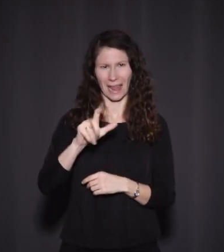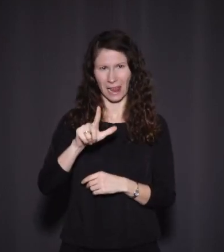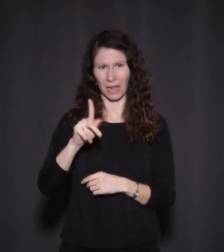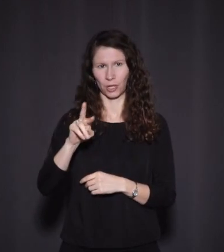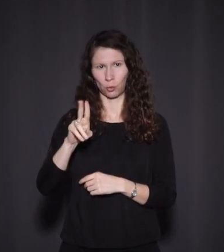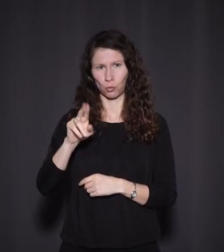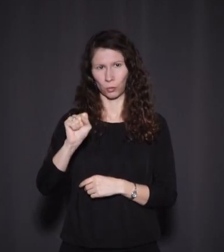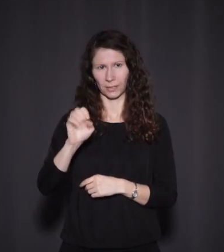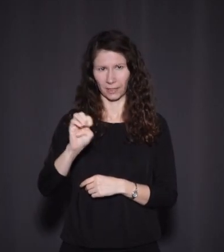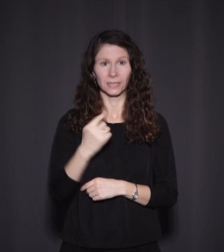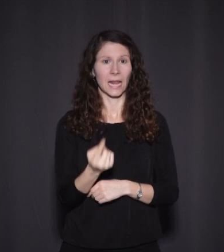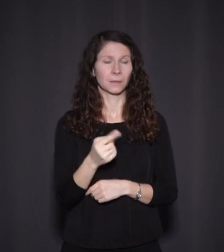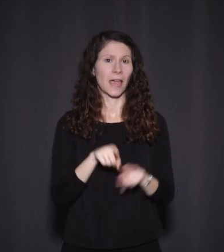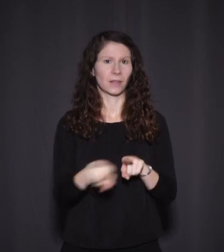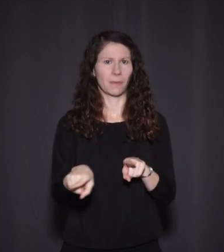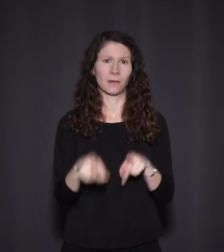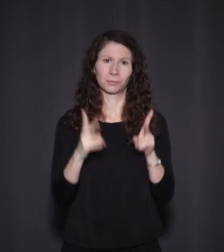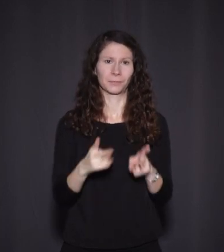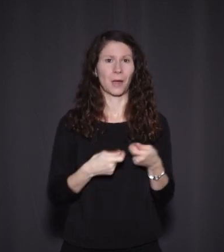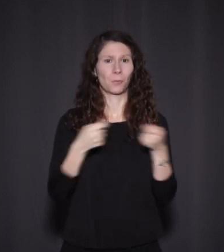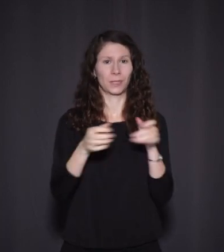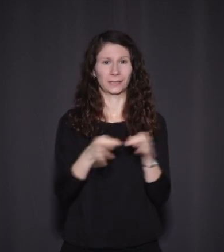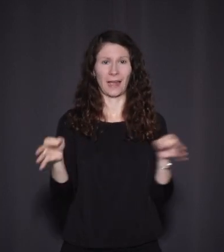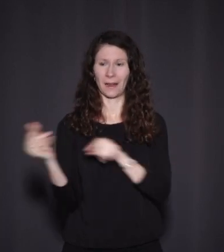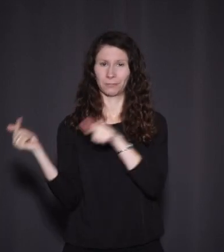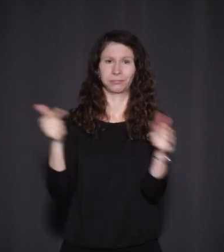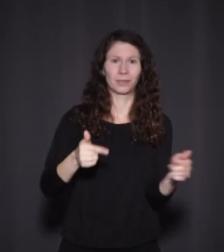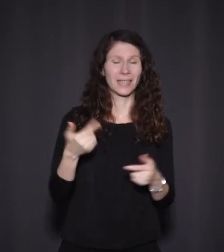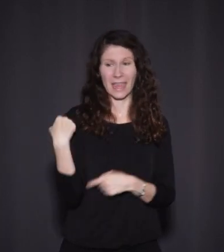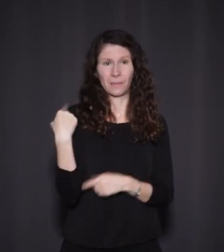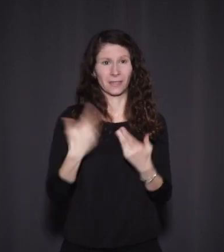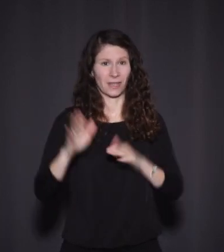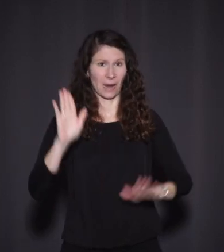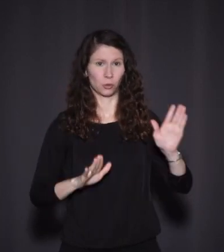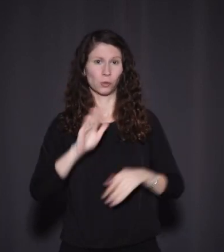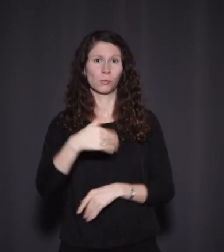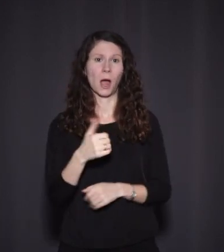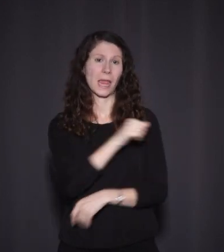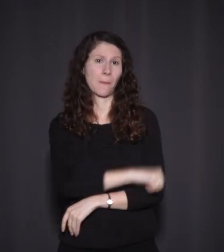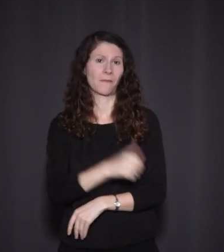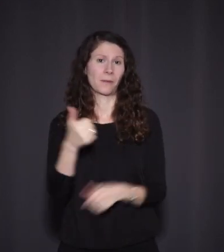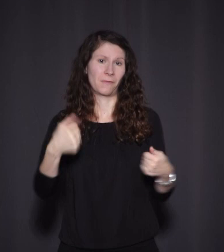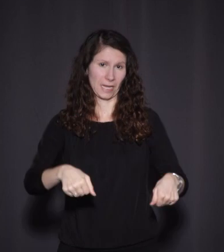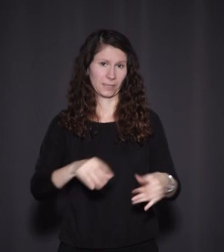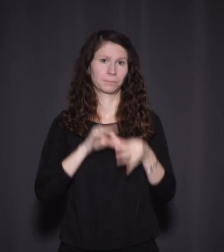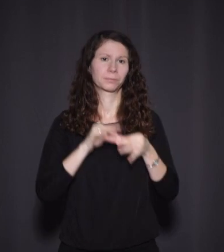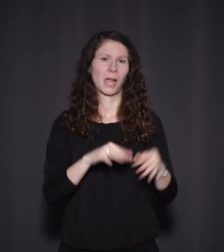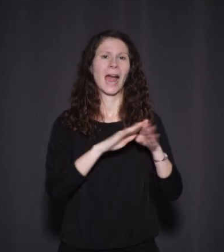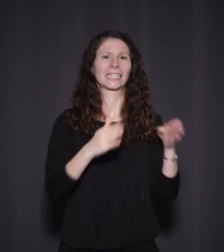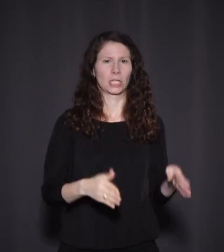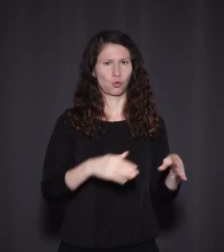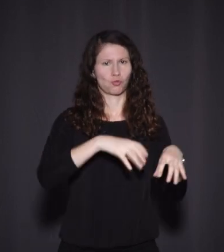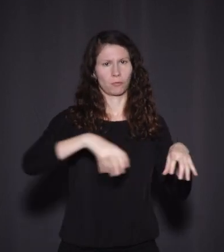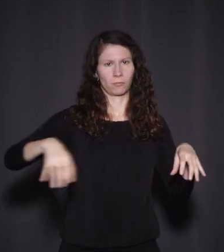der FDP, direkt aus dem Bundestag. Eben war noch Abstimmung zur Impfpflicht, zur einrichtungsbezogenen, aber